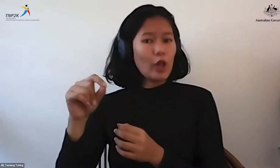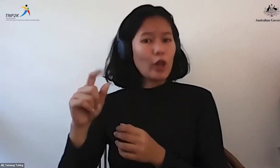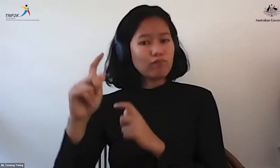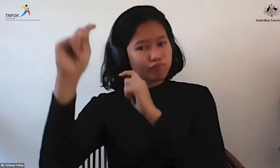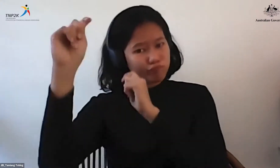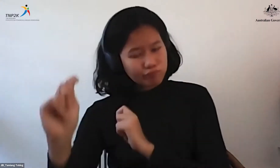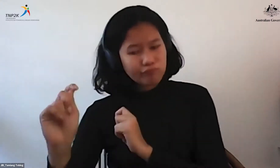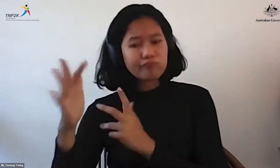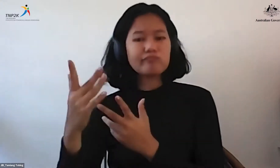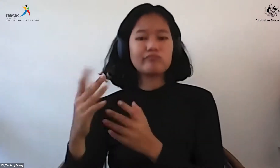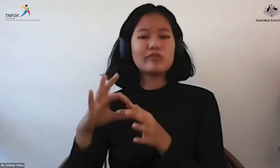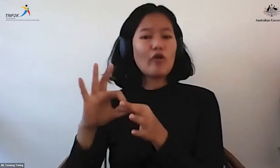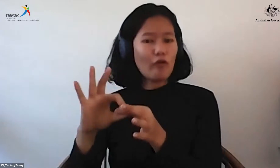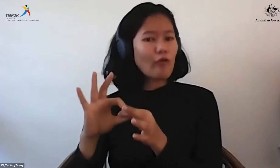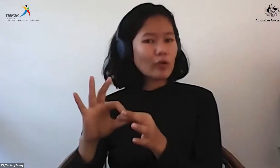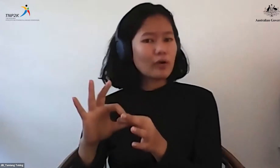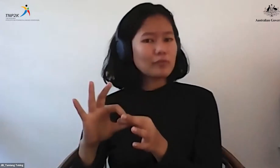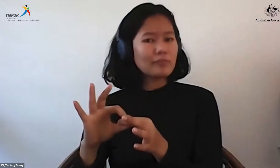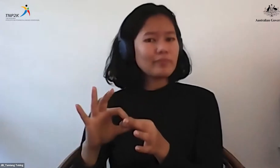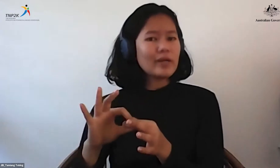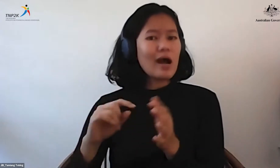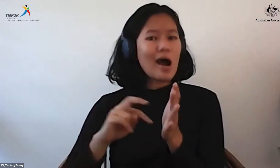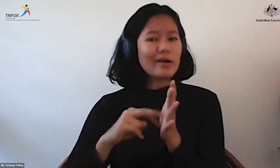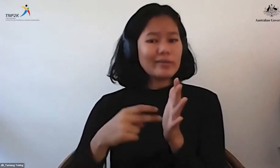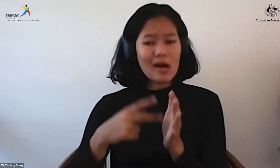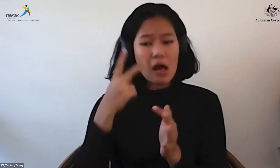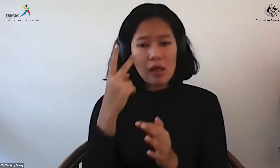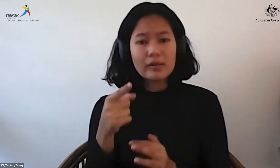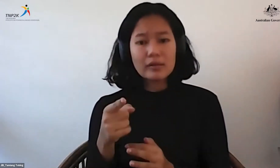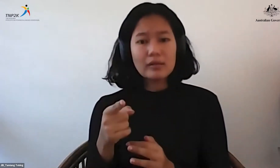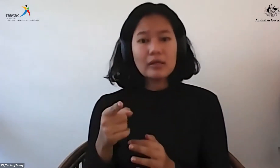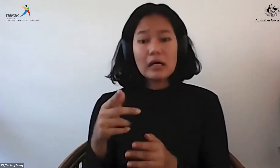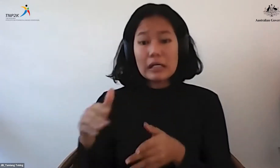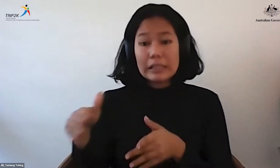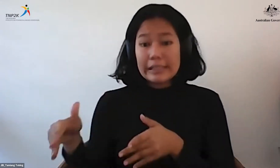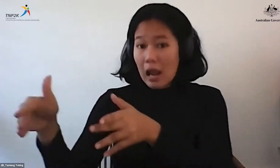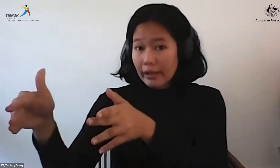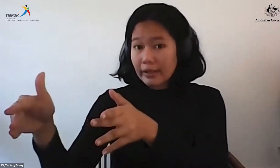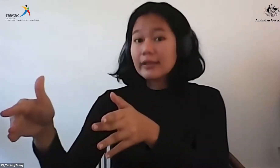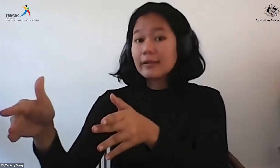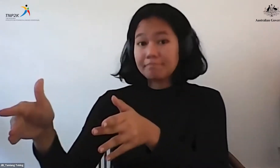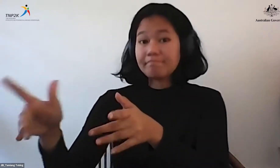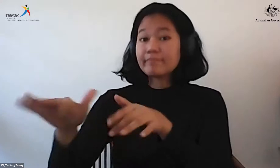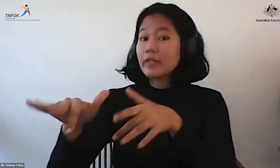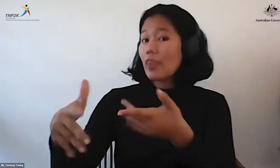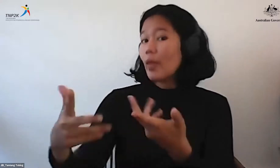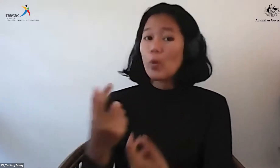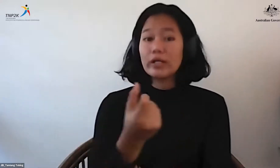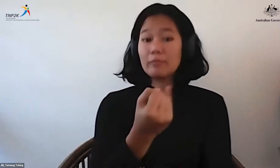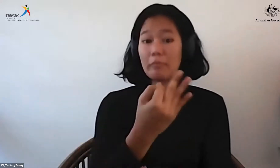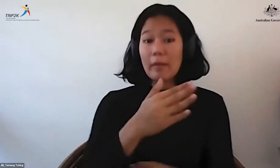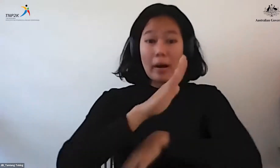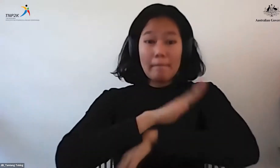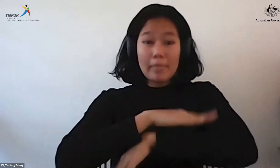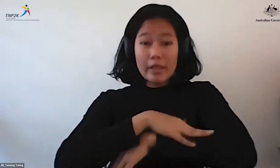rasa solidar kita juga tinggi. Jadi kalau memang kita lihat di jalan-jalan ataupun di beberapa berita yang ada